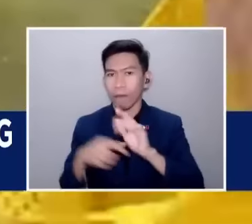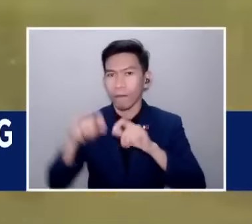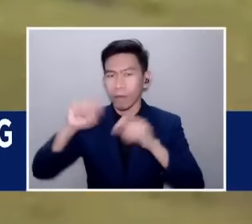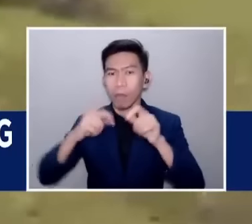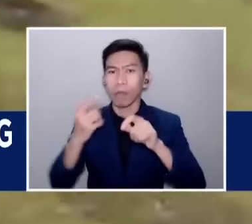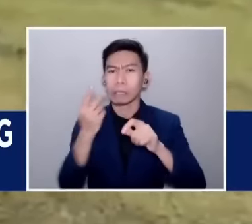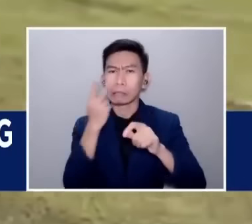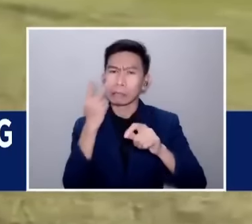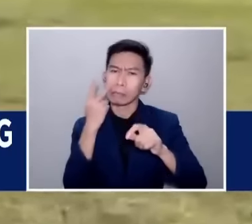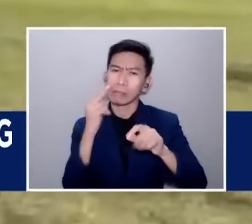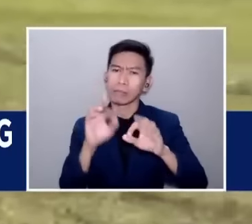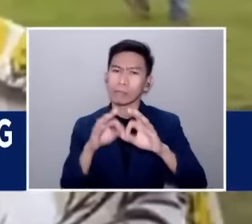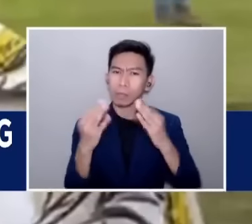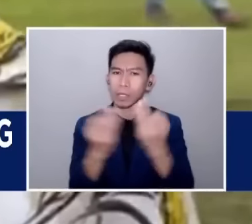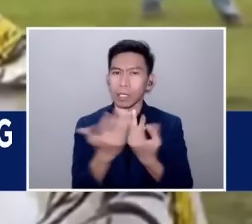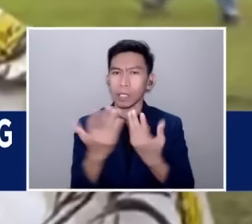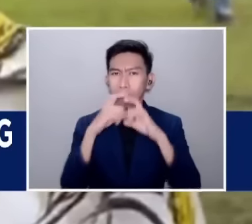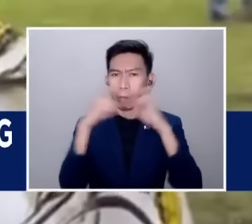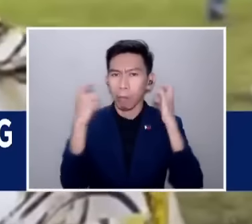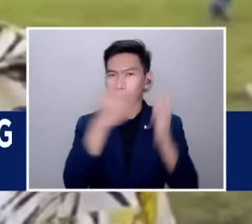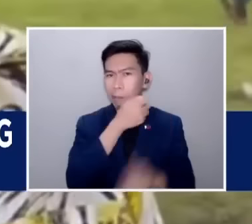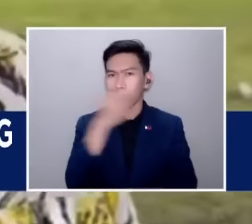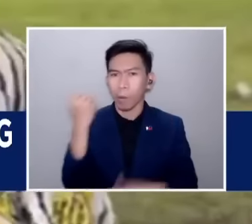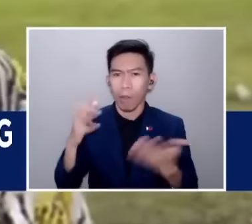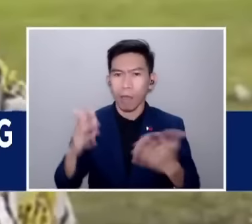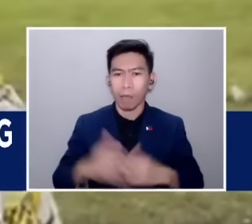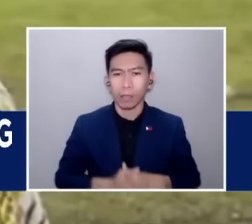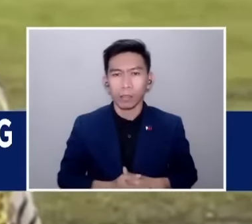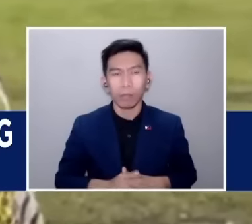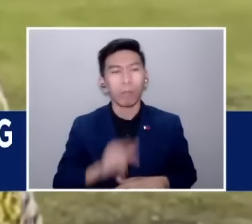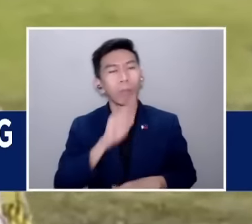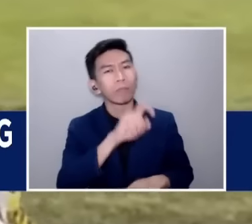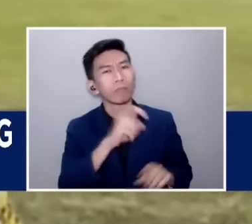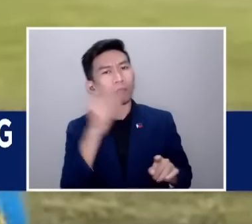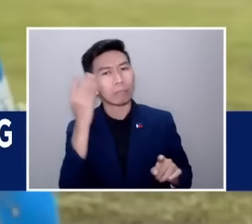nang bumoto. Isa sa mga patakaran ay dapat naka-ano face